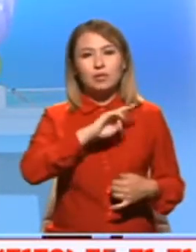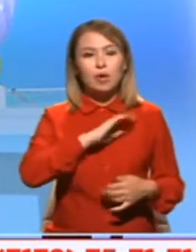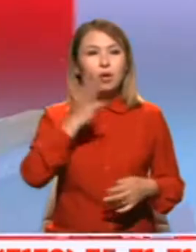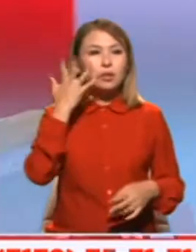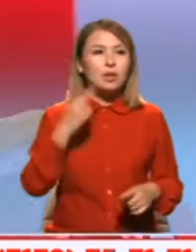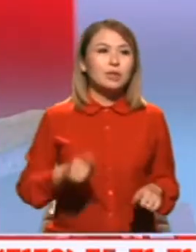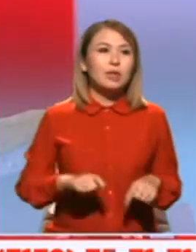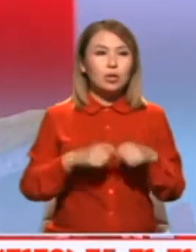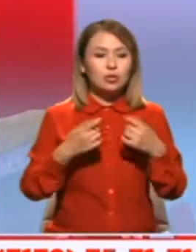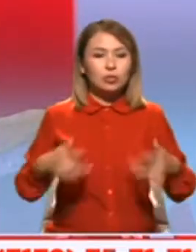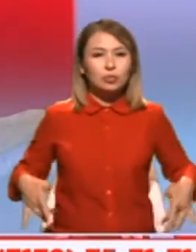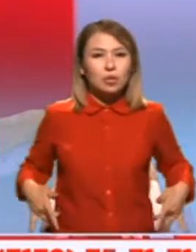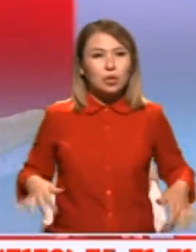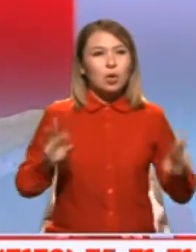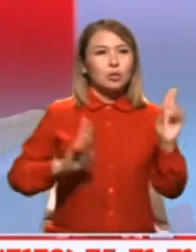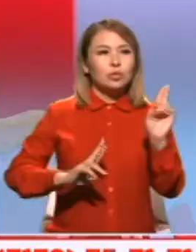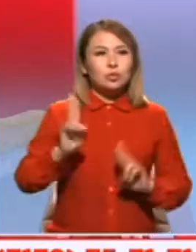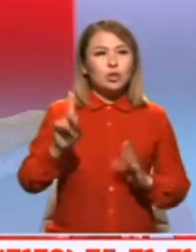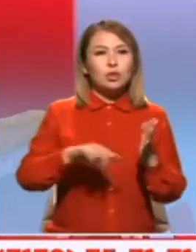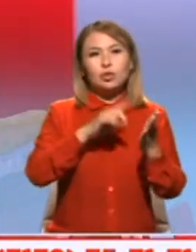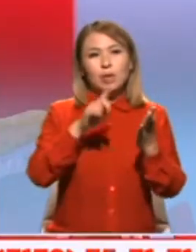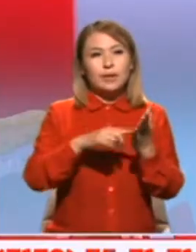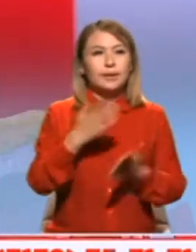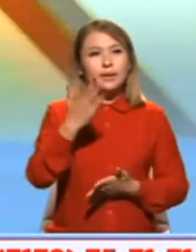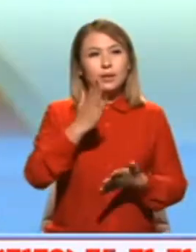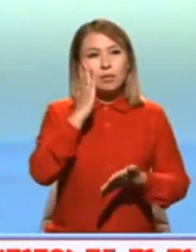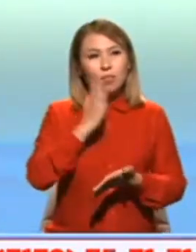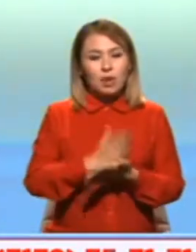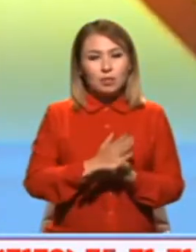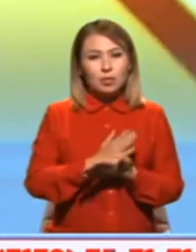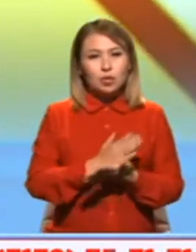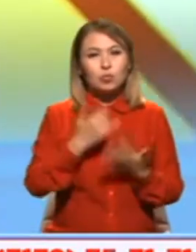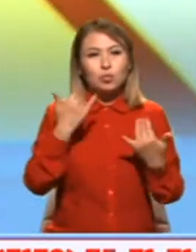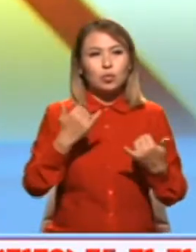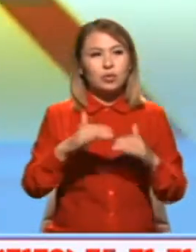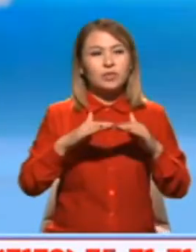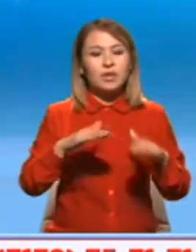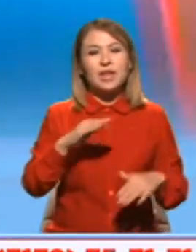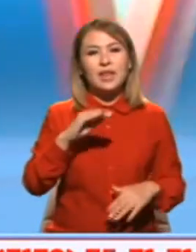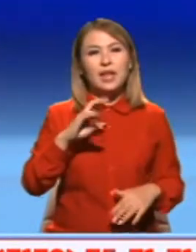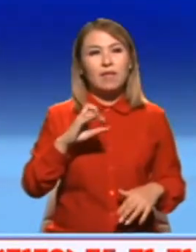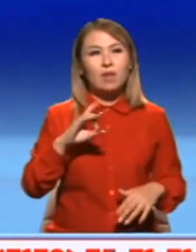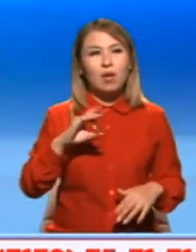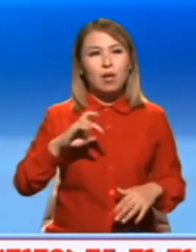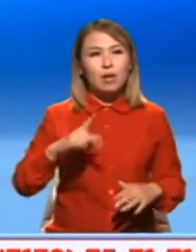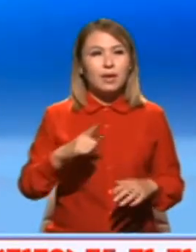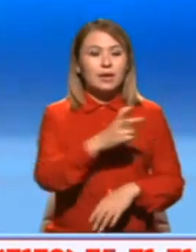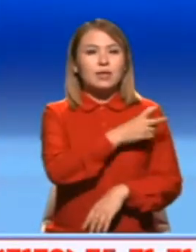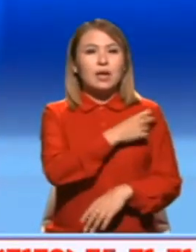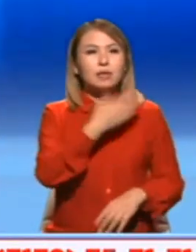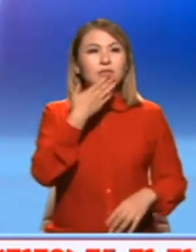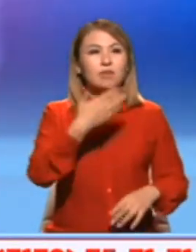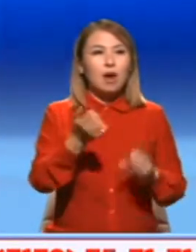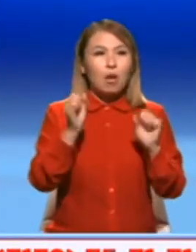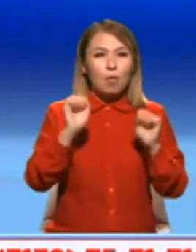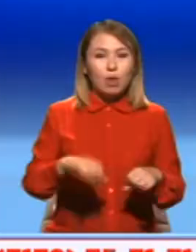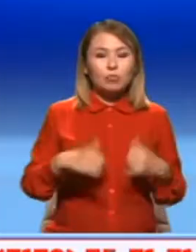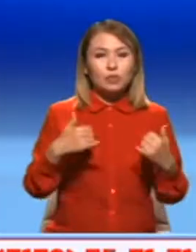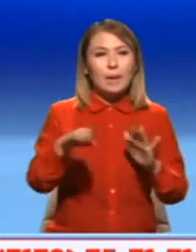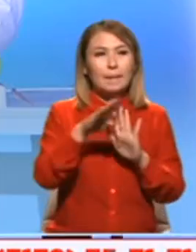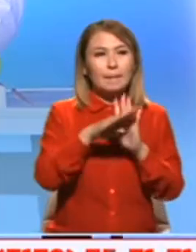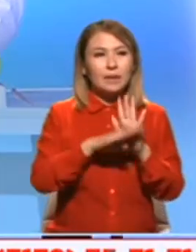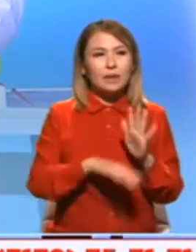суды ішу тәртібі туралы сұрақтарыңыз болса, бүгінгі студиядағы нефролог дәрігерге сауал қоя аласыздар. Ал біз